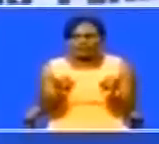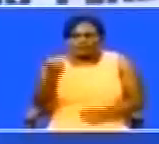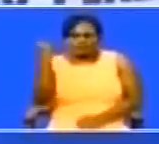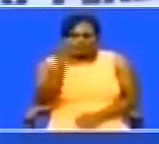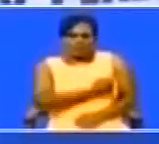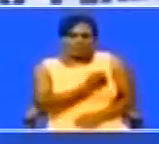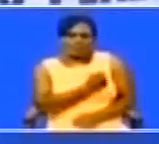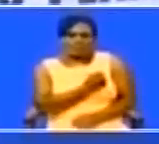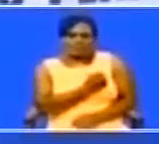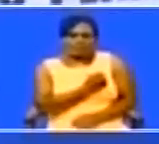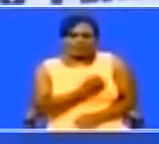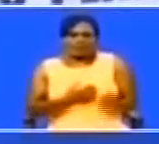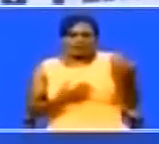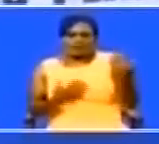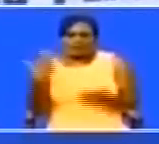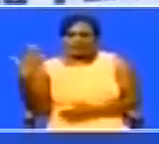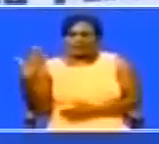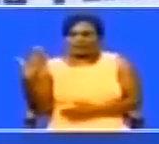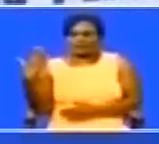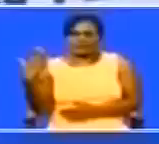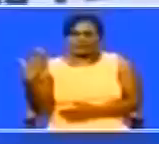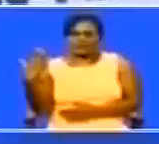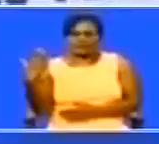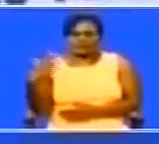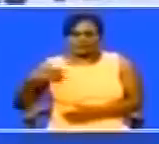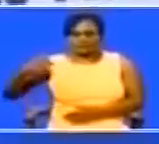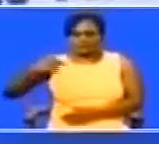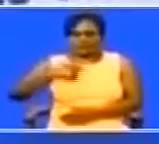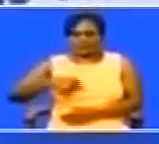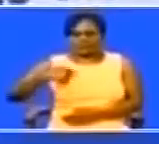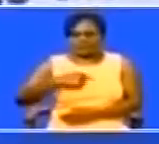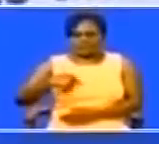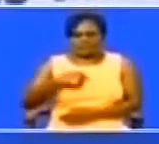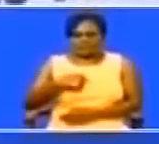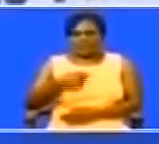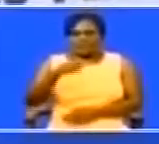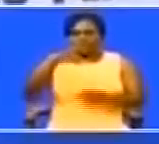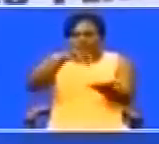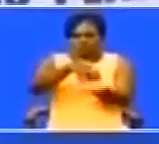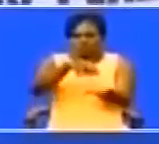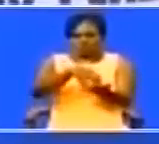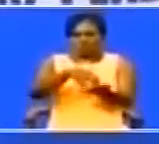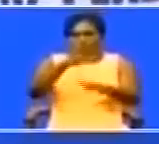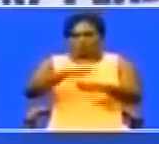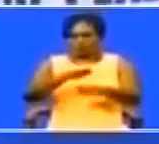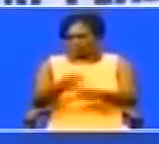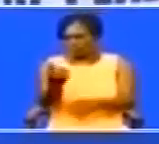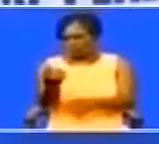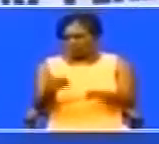right chest, upper side. This is stable condition in hospital in the ward,